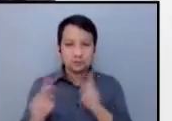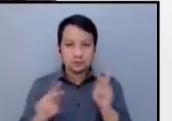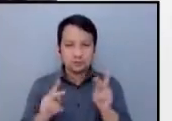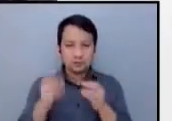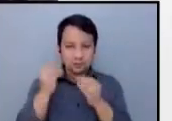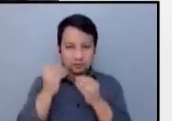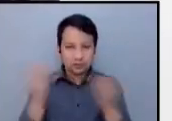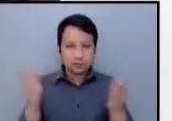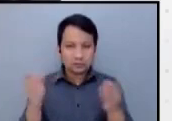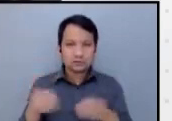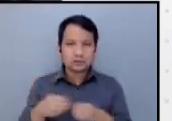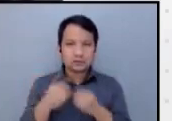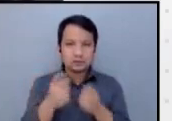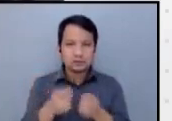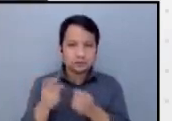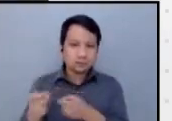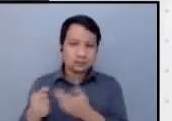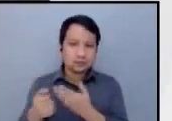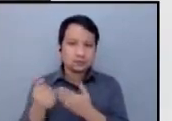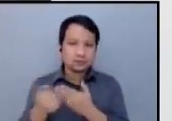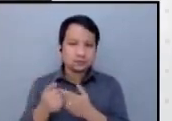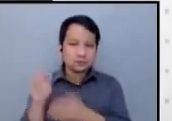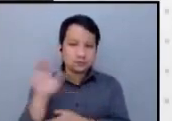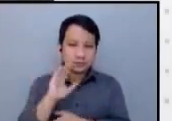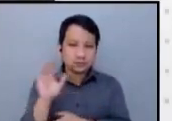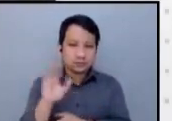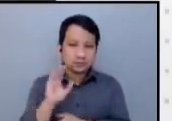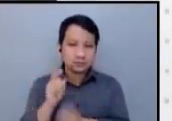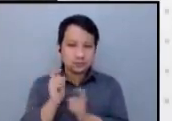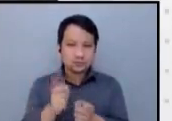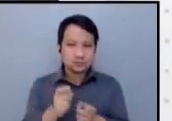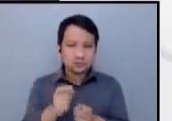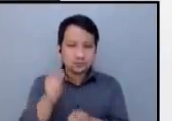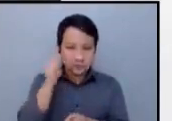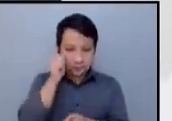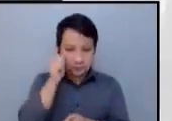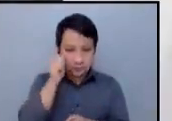kanilang naabutan ng simpleng pamaskong handog. Alan Francisco para sa Bayan.